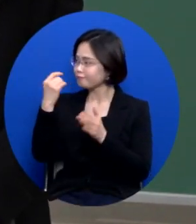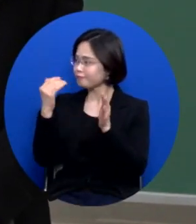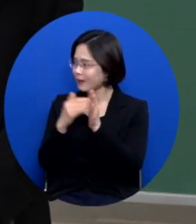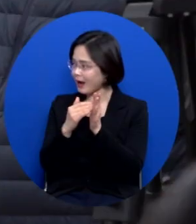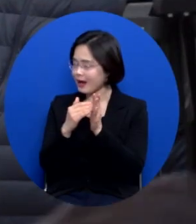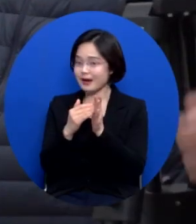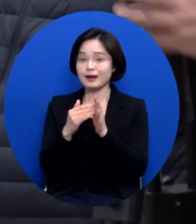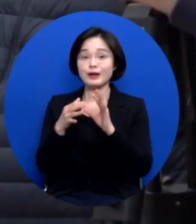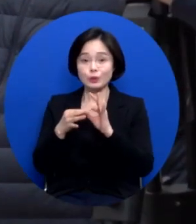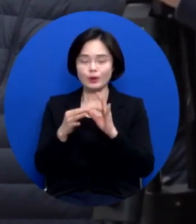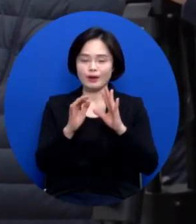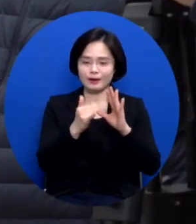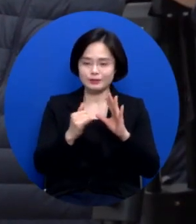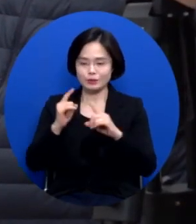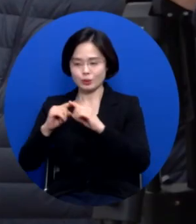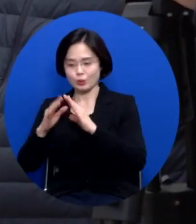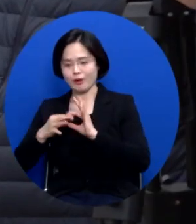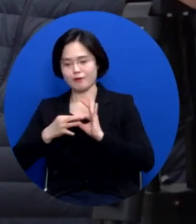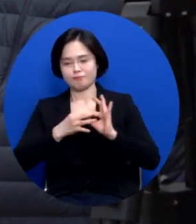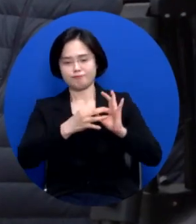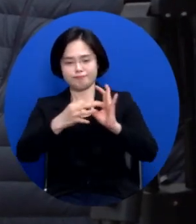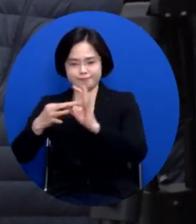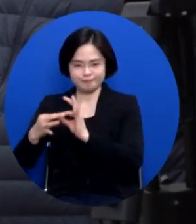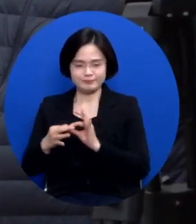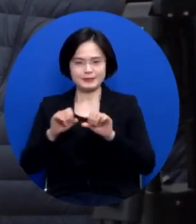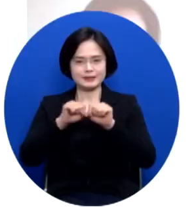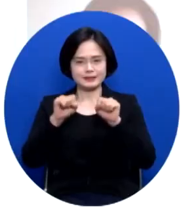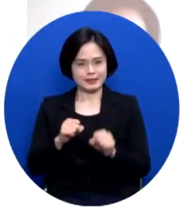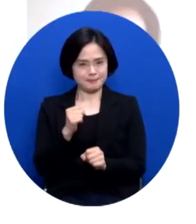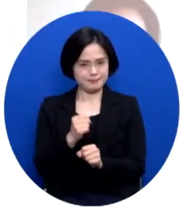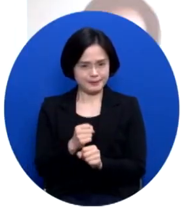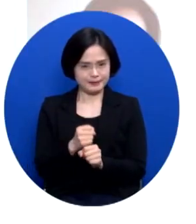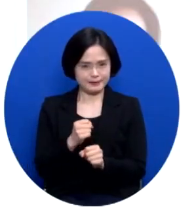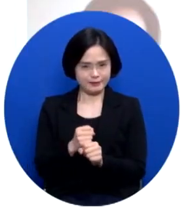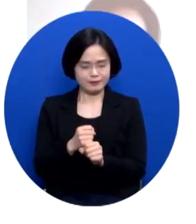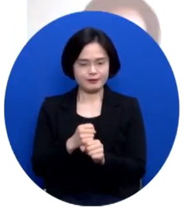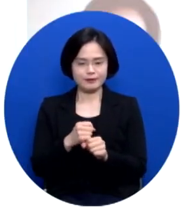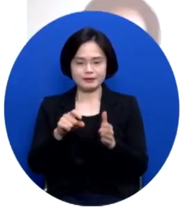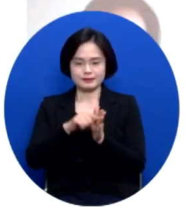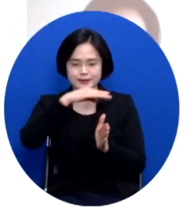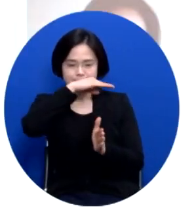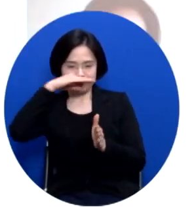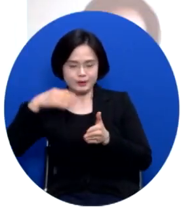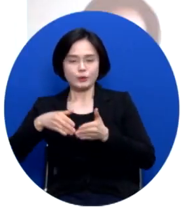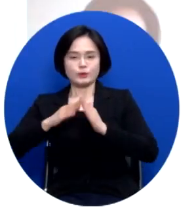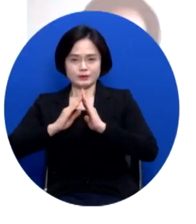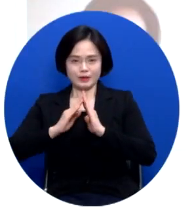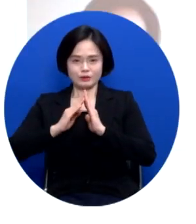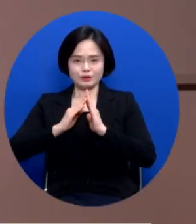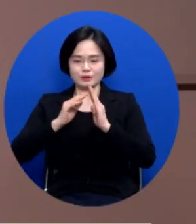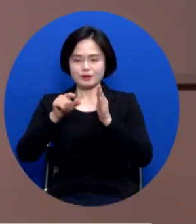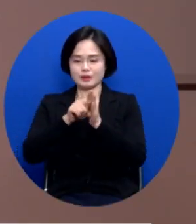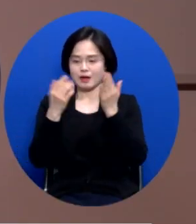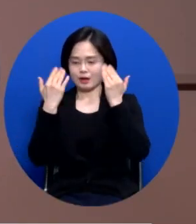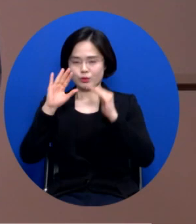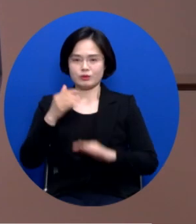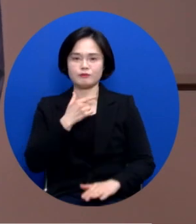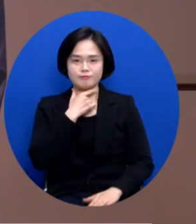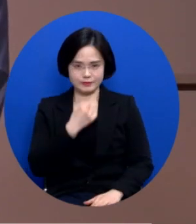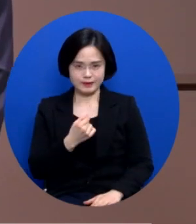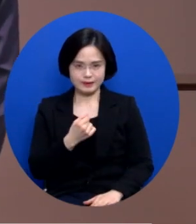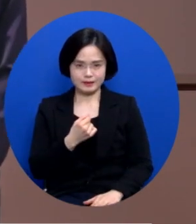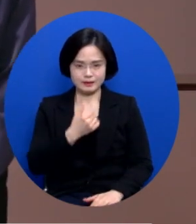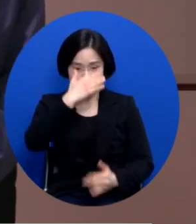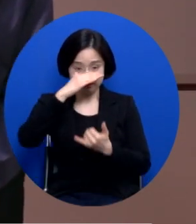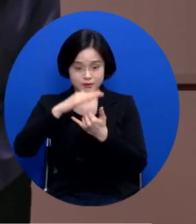하나로 연결되는 시스템을 만들어 신앙을 바로 세우는 크리스천 학교가 되길 희망한다며 다음 세대를 위한 기독교 교육에 관심